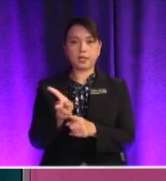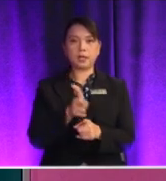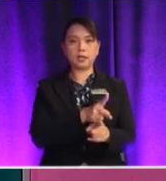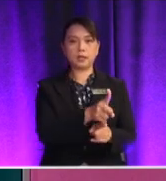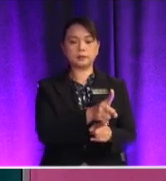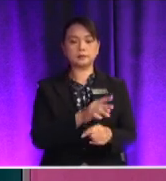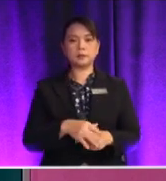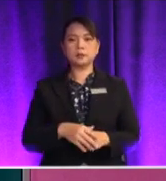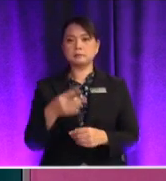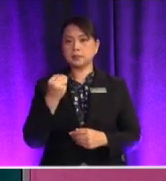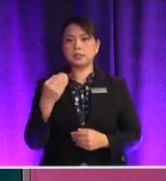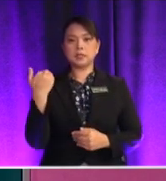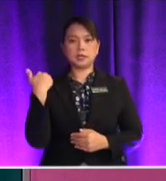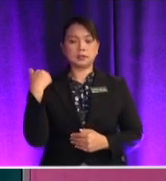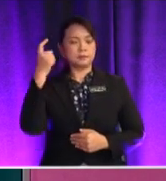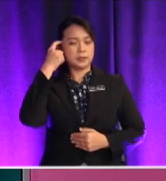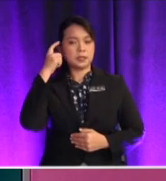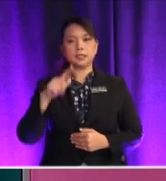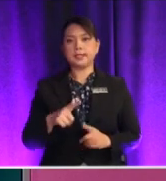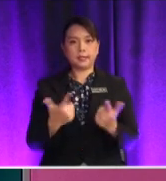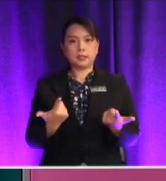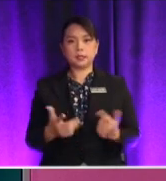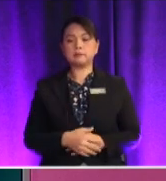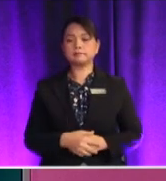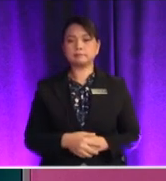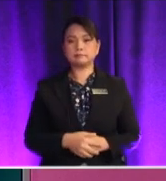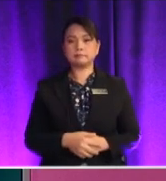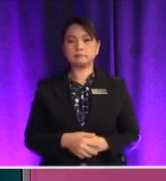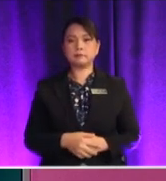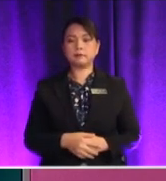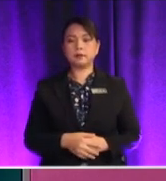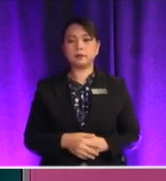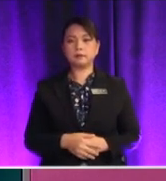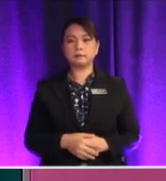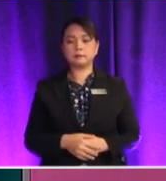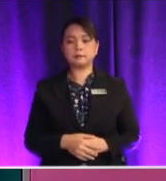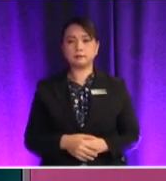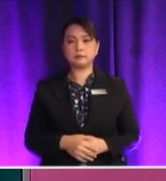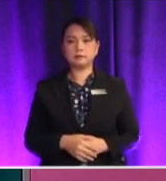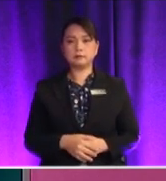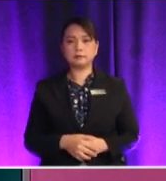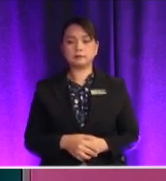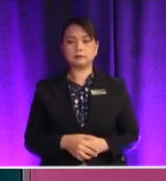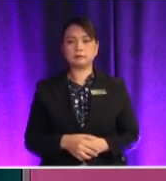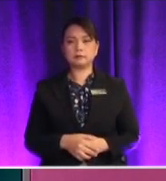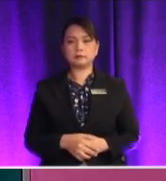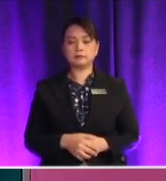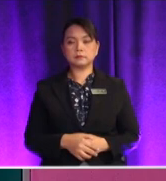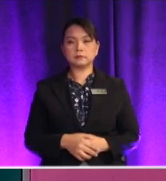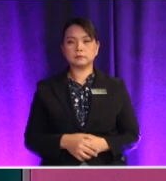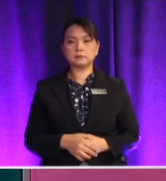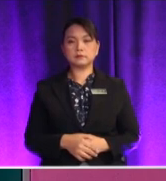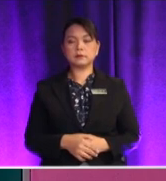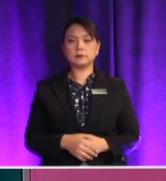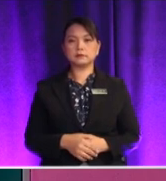mereka mempunyai pendapat A contoh dan ini mempunyai pendapat B. Okey? Jadi dekat sinilah yang